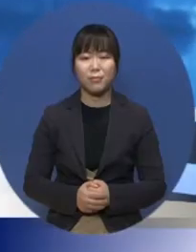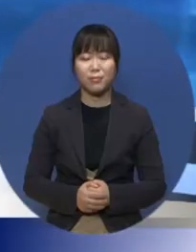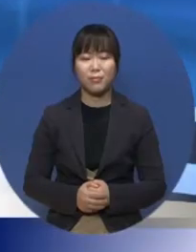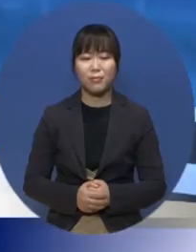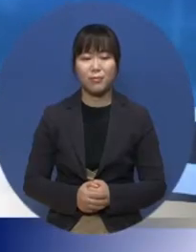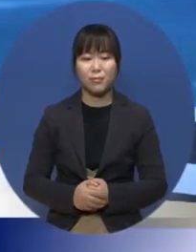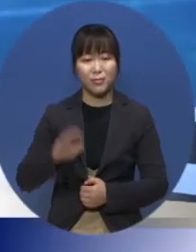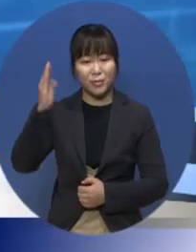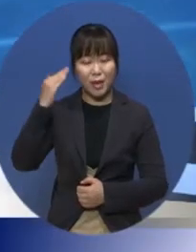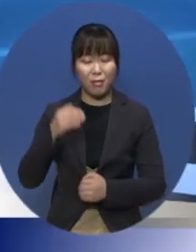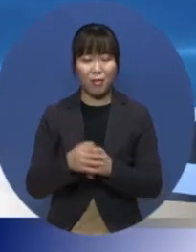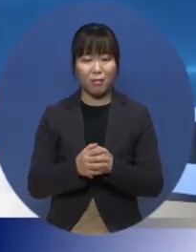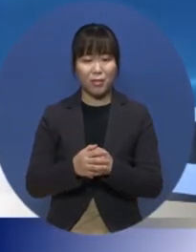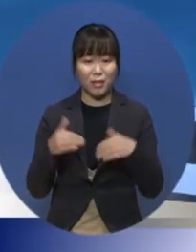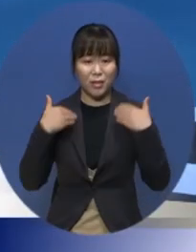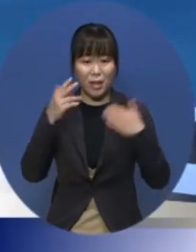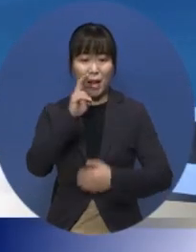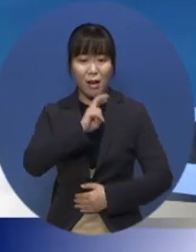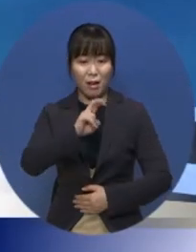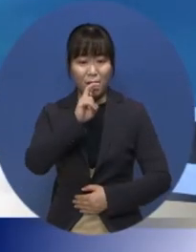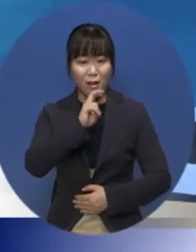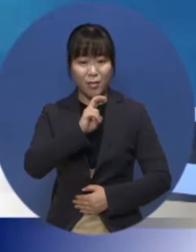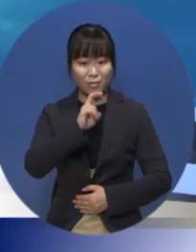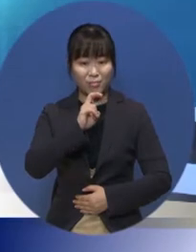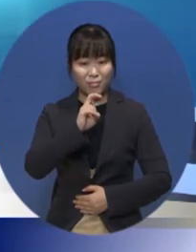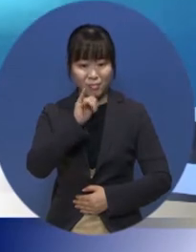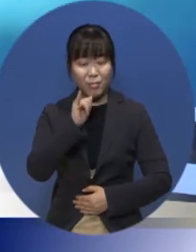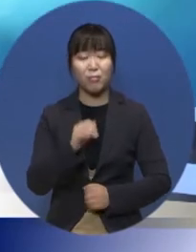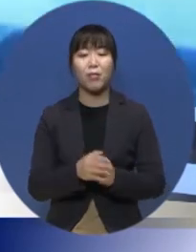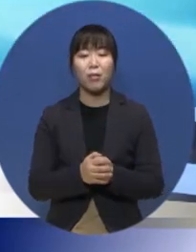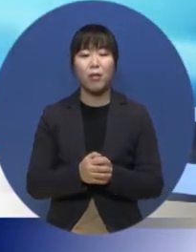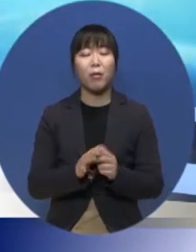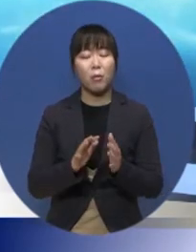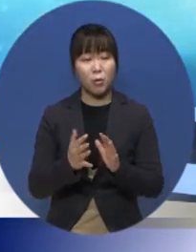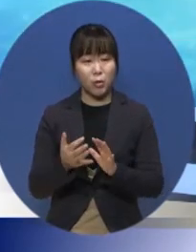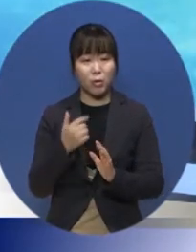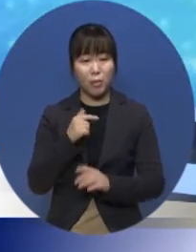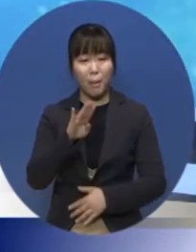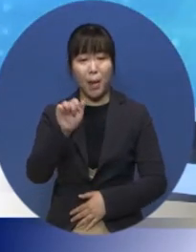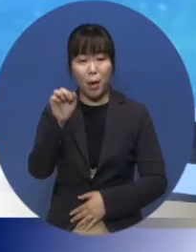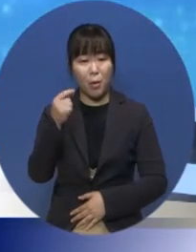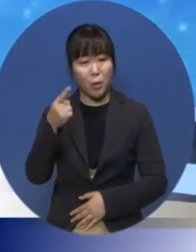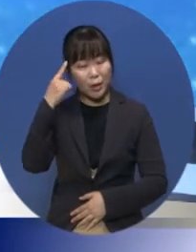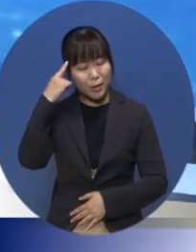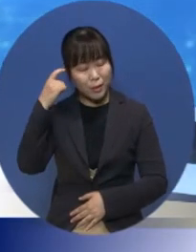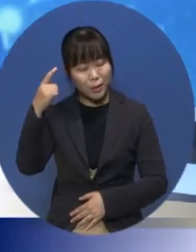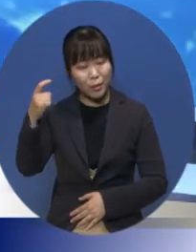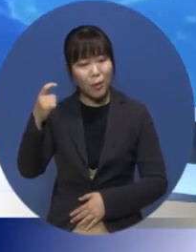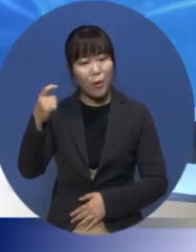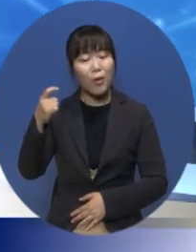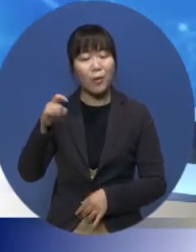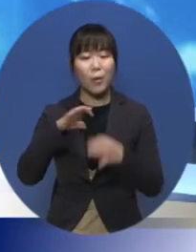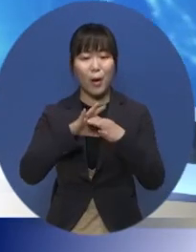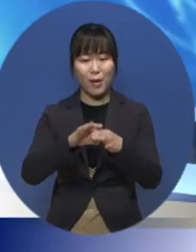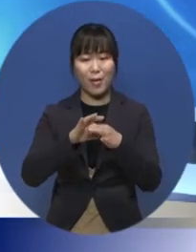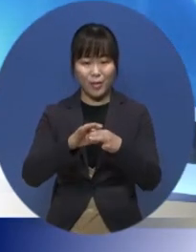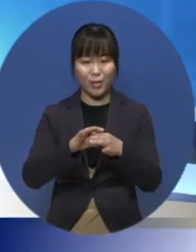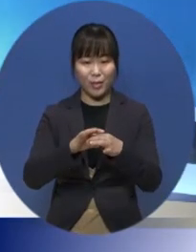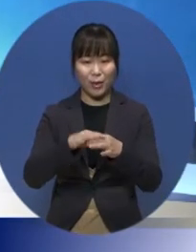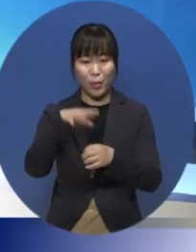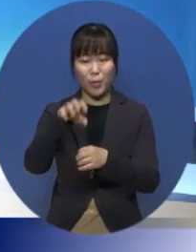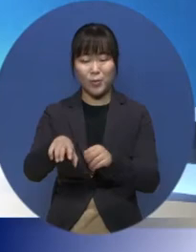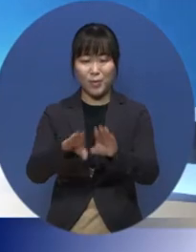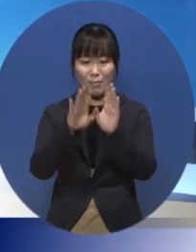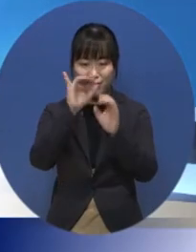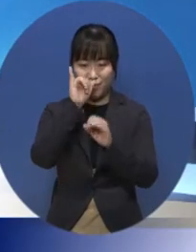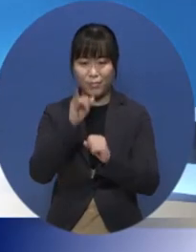최근 트로트 열풍 이 불고 있죠 트로트가수 고 배후를 추모하고 그를 기리는 자리가 열렸습니다